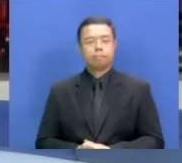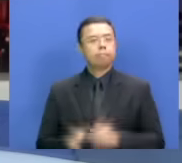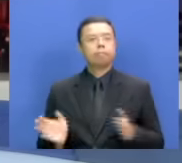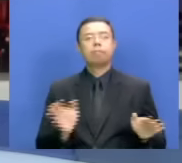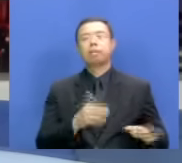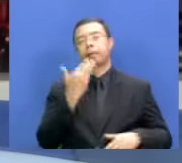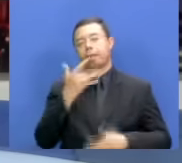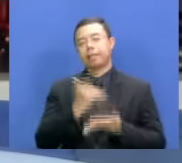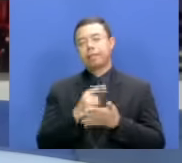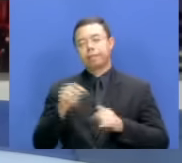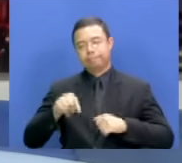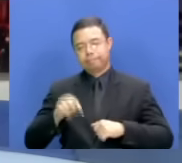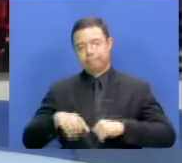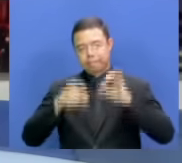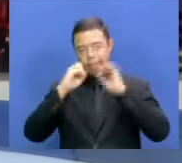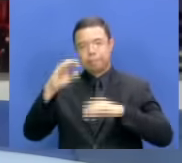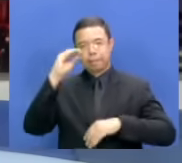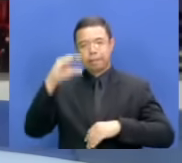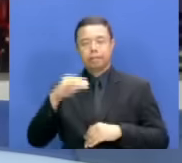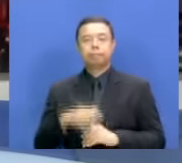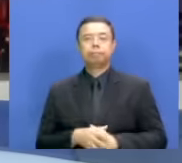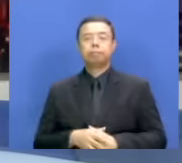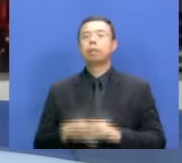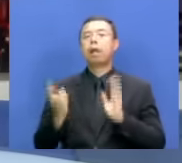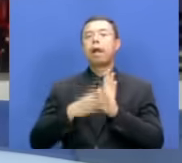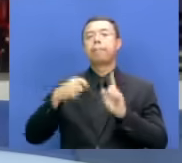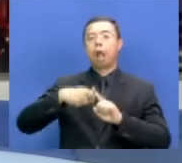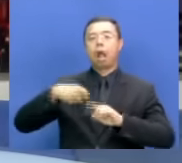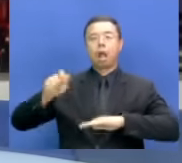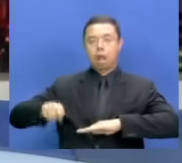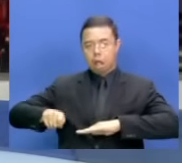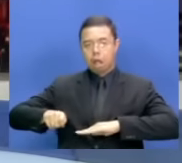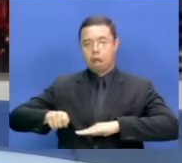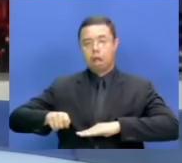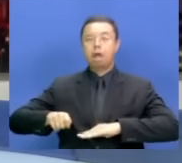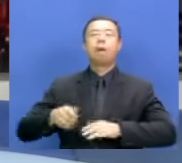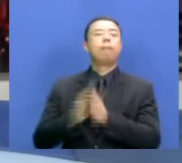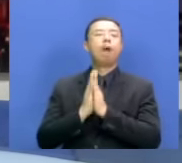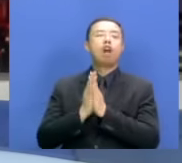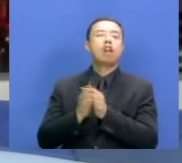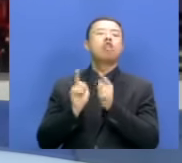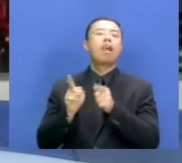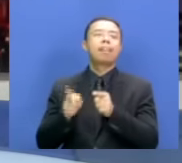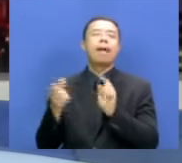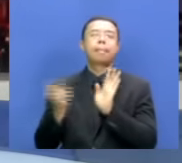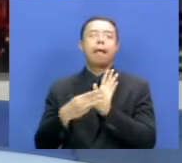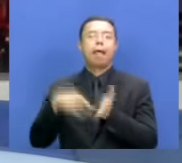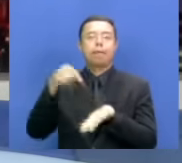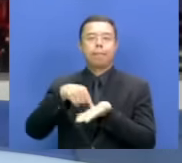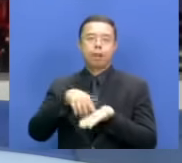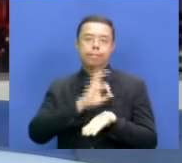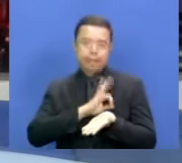pemirsa Terima kasih Anda masih menyaksikan kabar pagi Mahkamah Konstitusi memutuskan menolak permohonan gugatan sengketa Pilpres yang